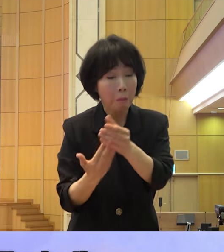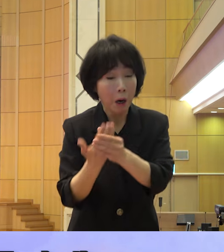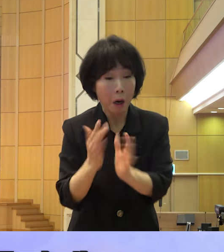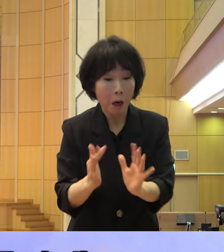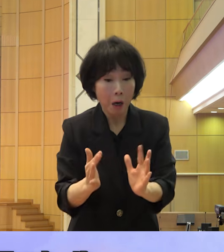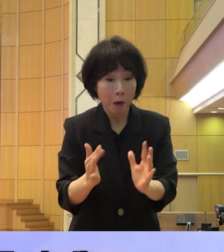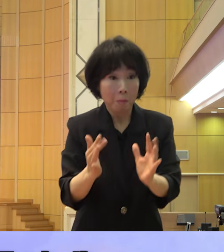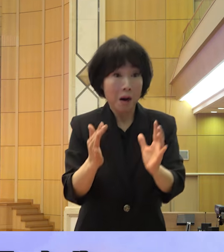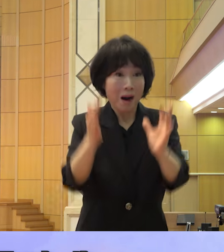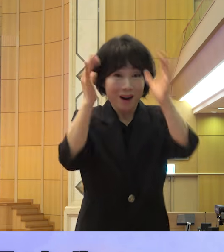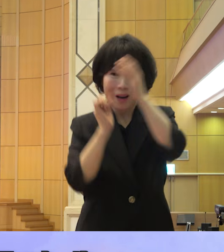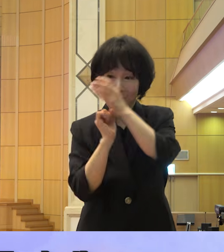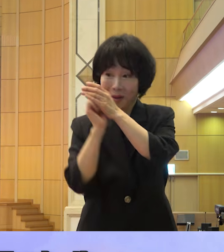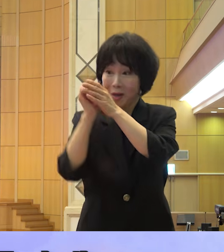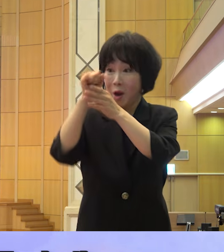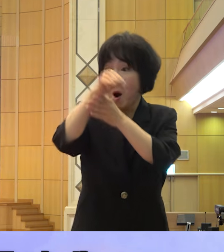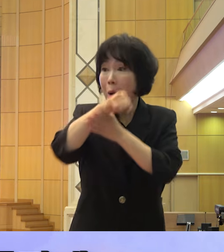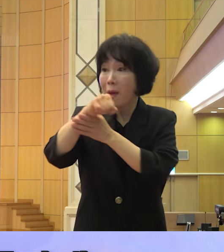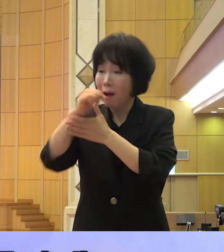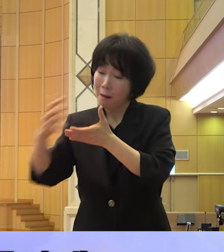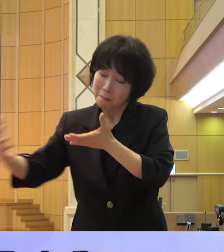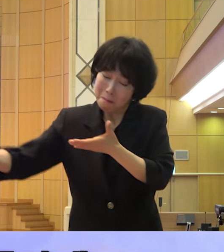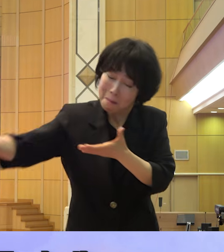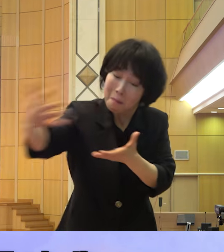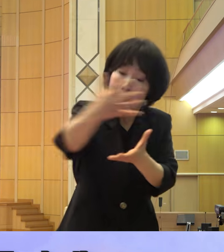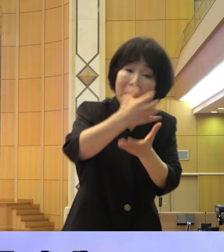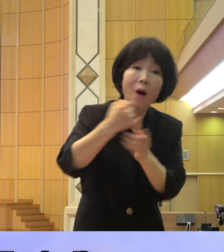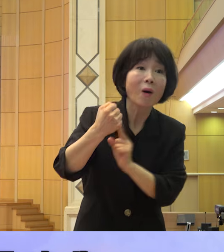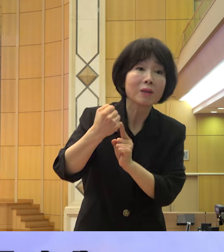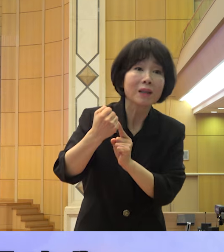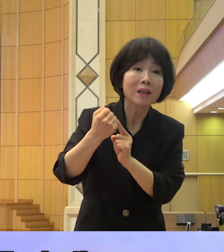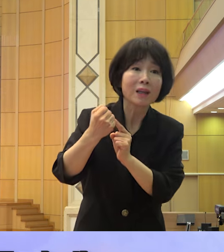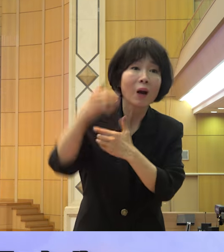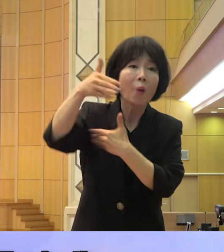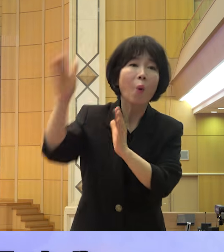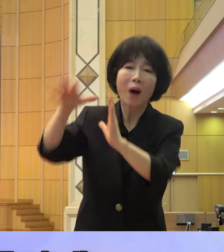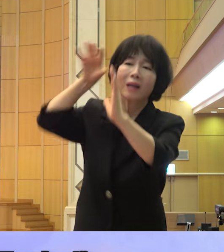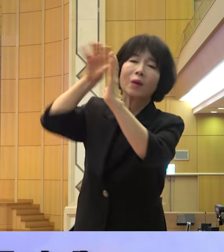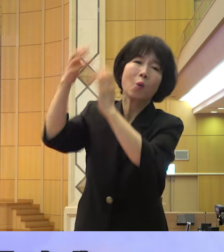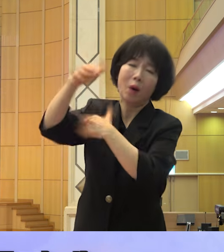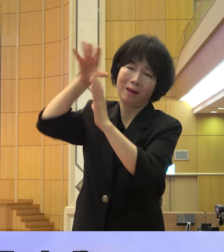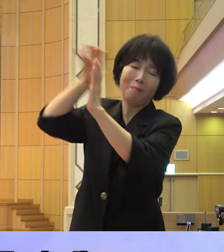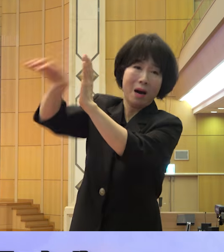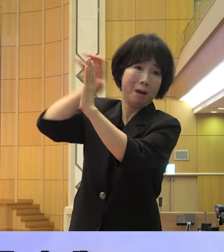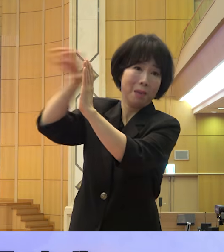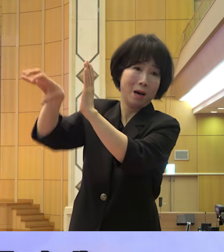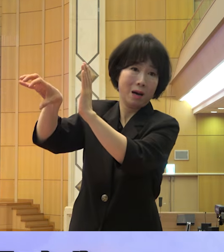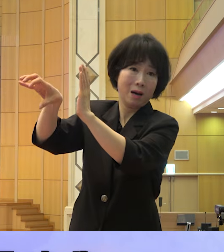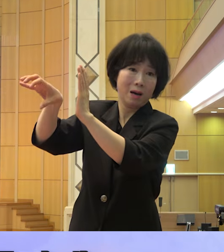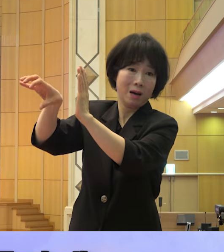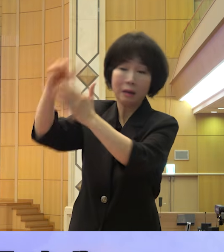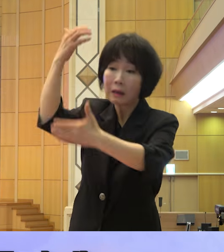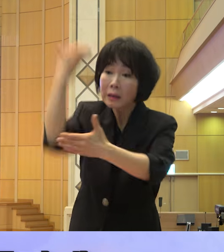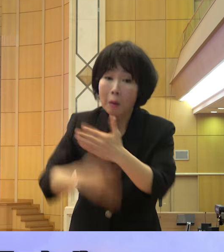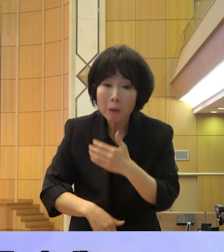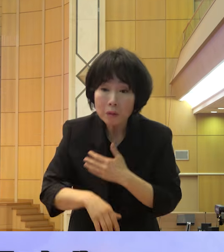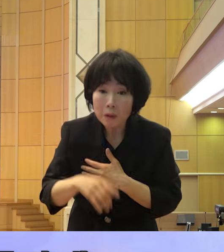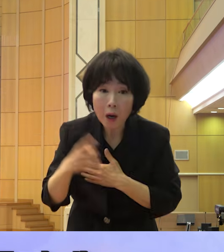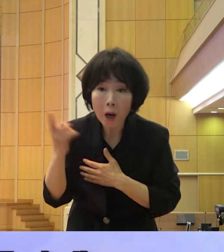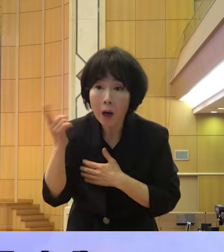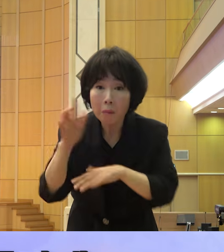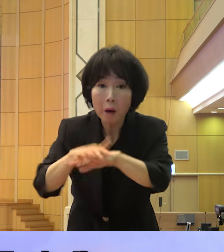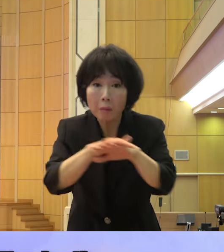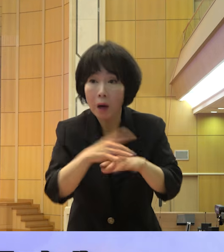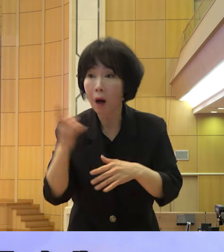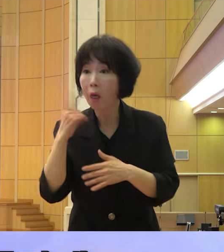열매 맺으면 타작마당을 거쳐서 알고 보면 어디로? 곡간 다시 들어가요. 곡간에서 나왔으니까 곡간으로 들어가야 되는 것이고, 쭉정이 되면은